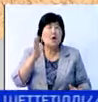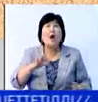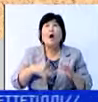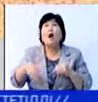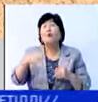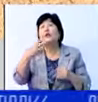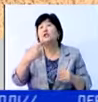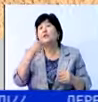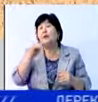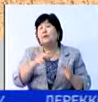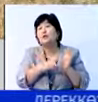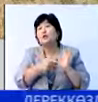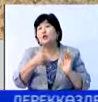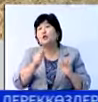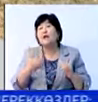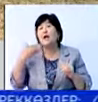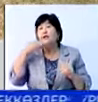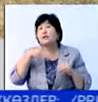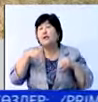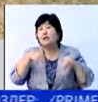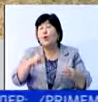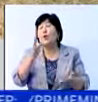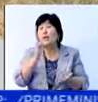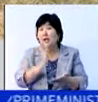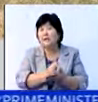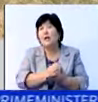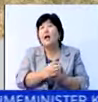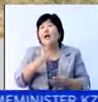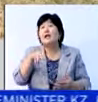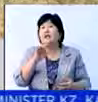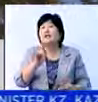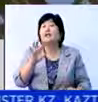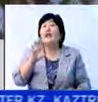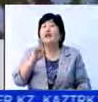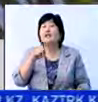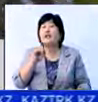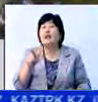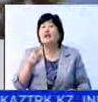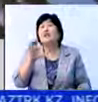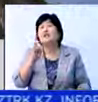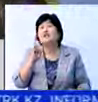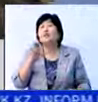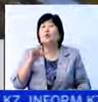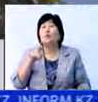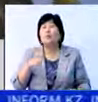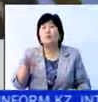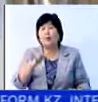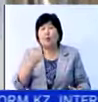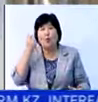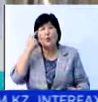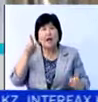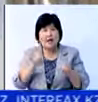биыл 21800 гектарға сыр салысы орналастырылыпты. Лидер, Янтар, Фаворит және сыр сұлуы сорттары ойдағыдай өнім